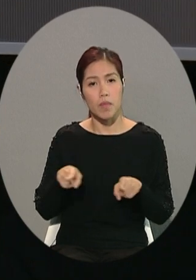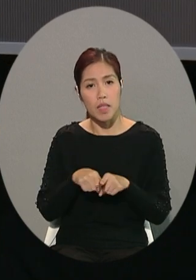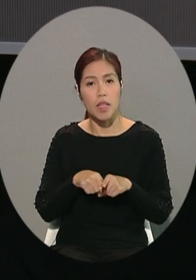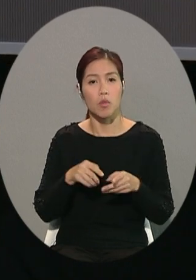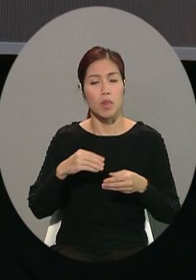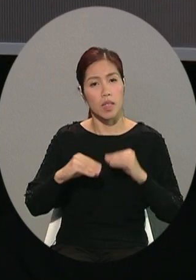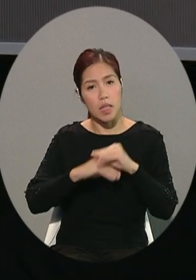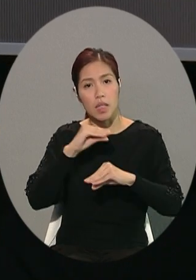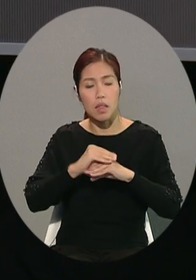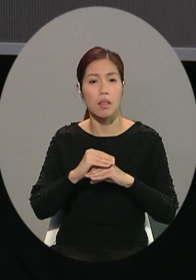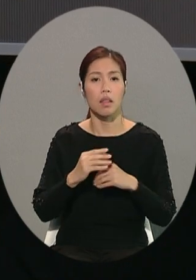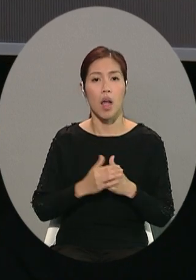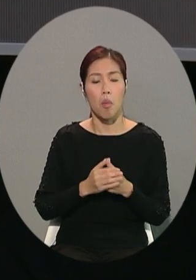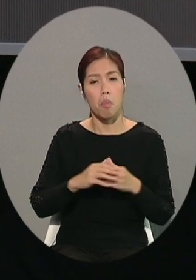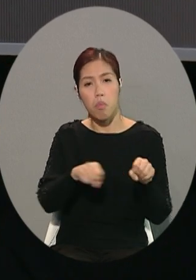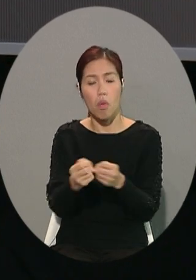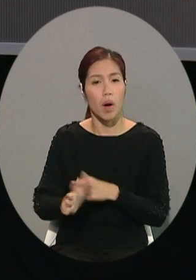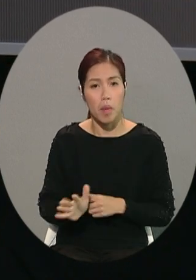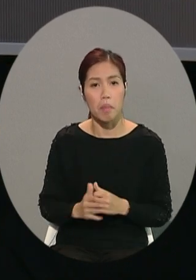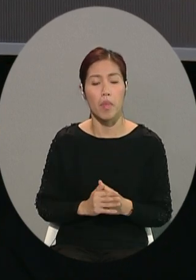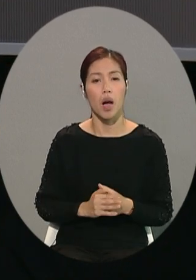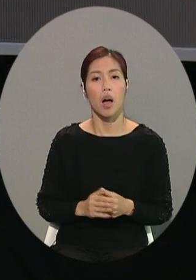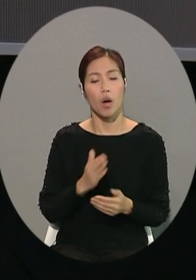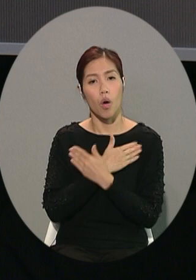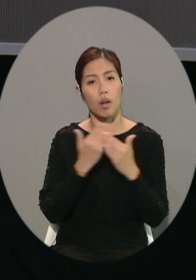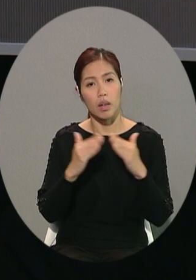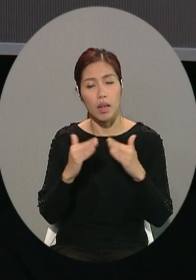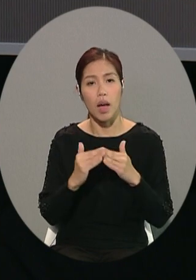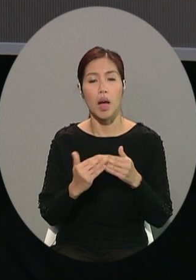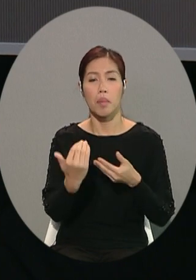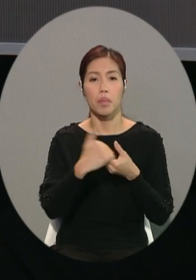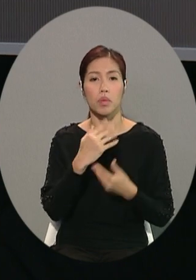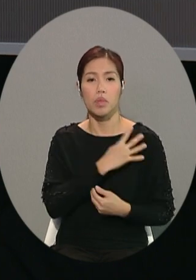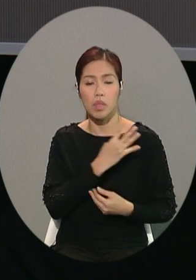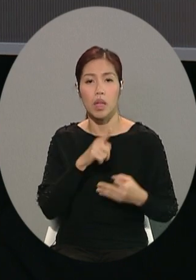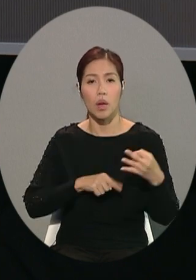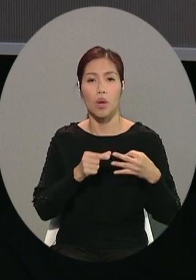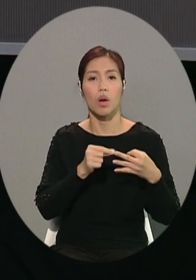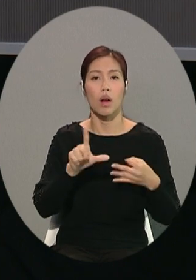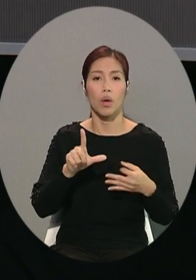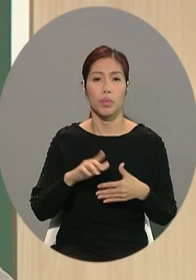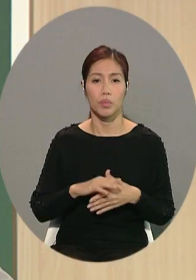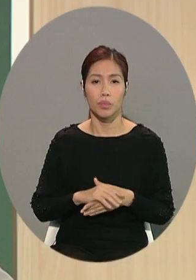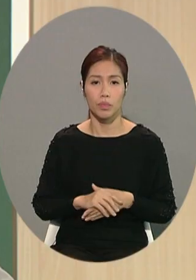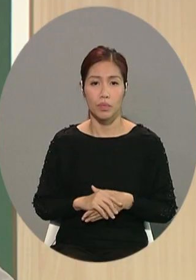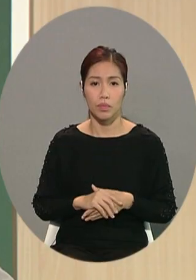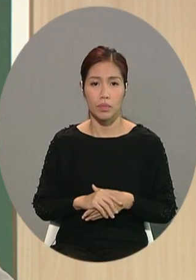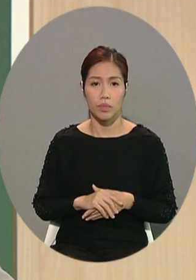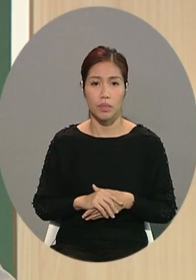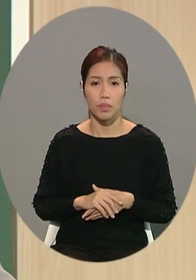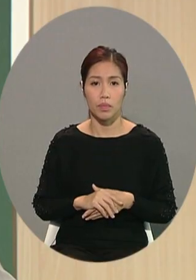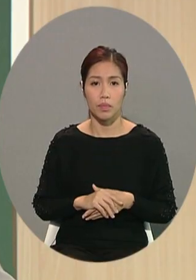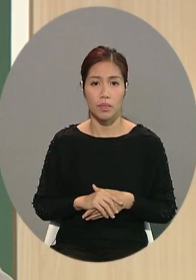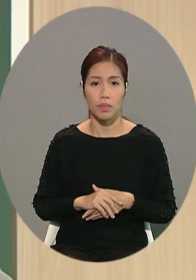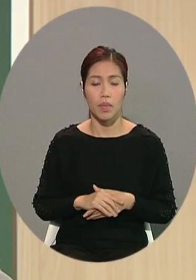坏。爱大家的家，麻烦大家票投四号刘永贤，票投四号刘永贤，多谢。 嚟到